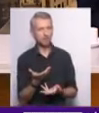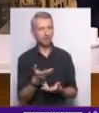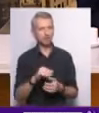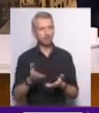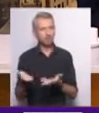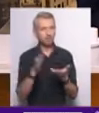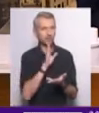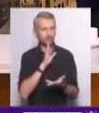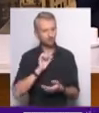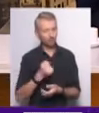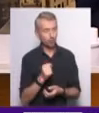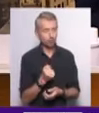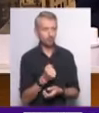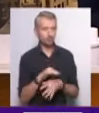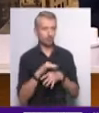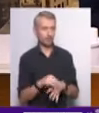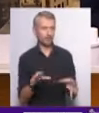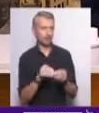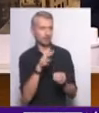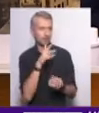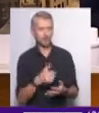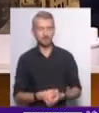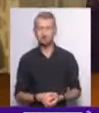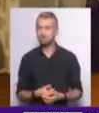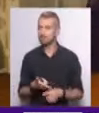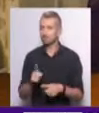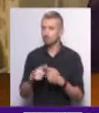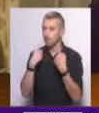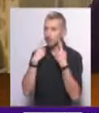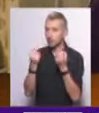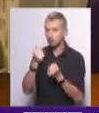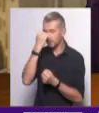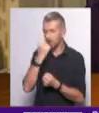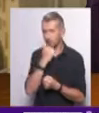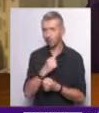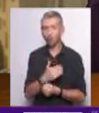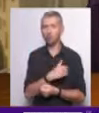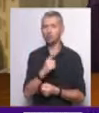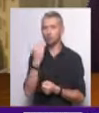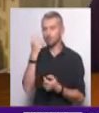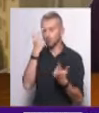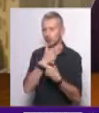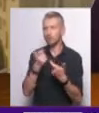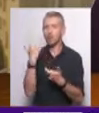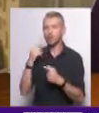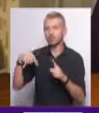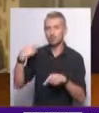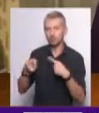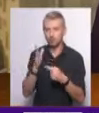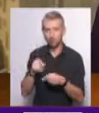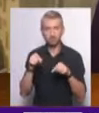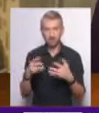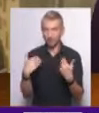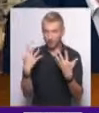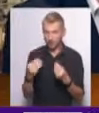подружку, так само... На провести подію. Час. Так. Так, так. Це супер. Дуже дякую. От я хотіла, щоб ви проанонсували, коли наступний буде. Якраз ось цими вихідними вже